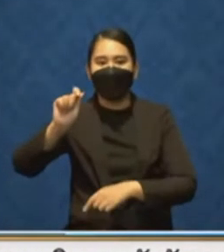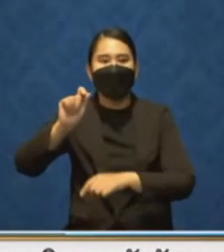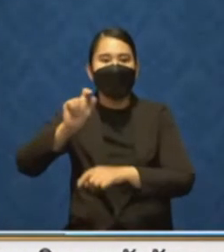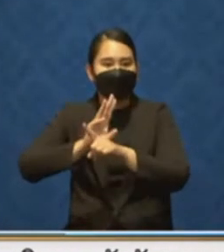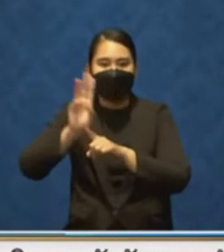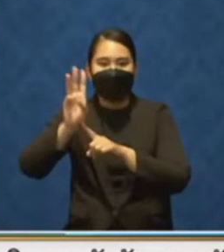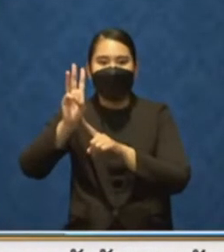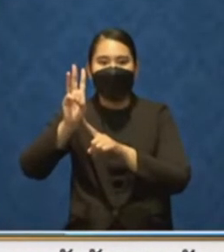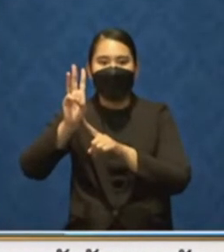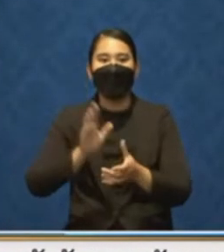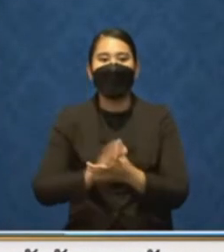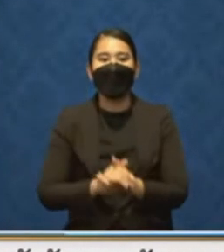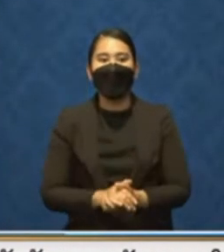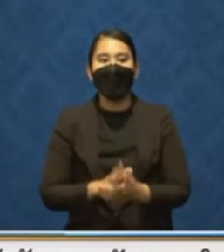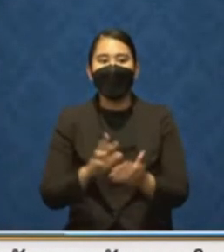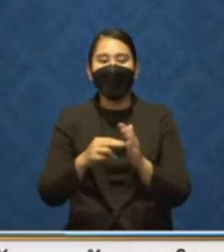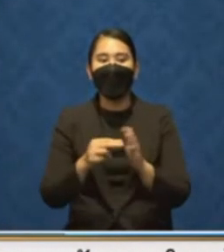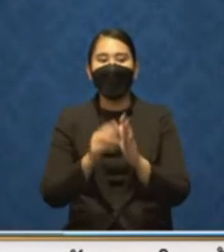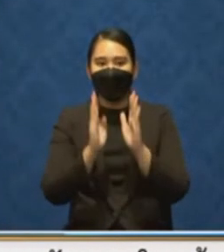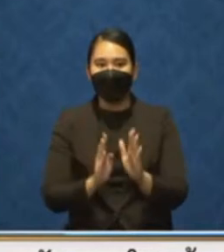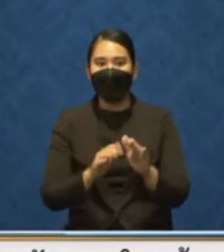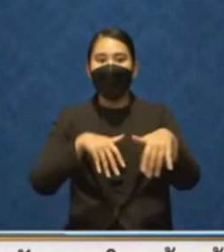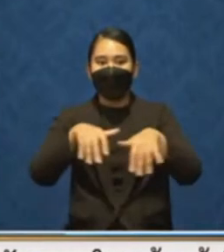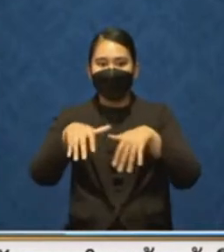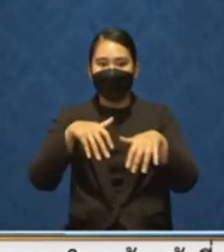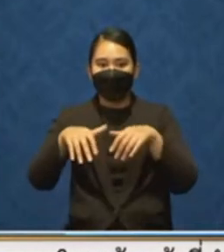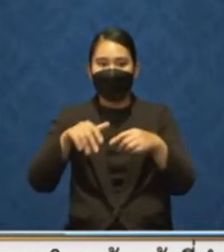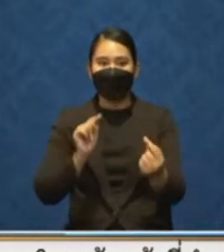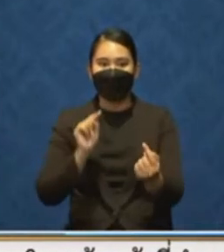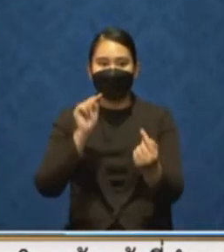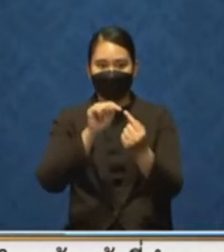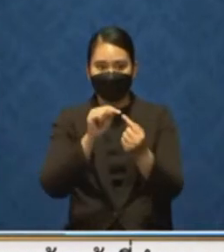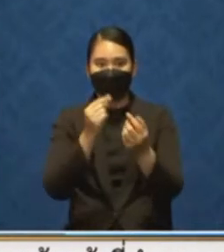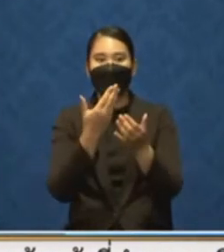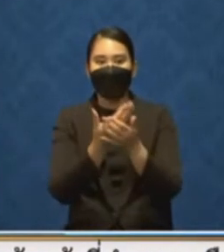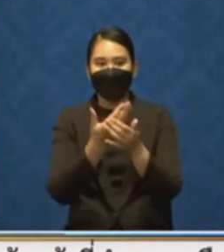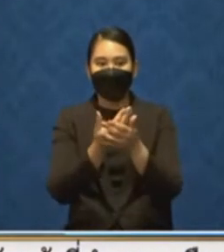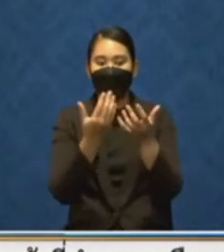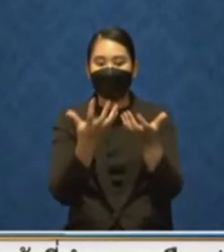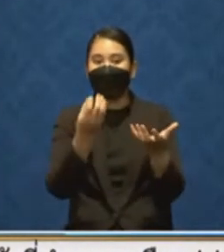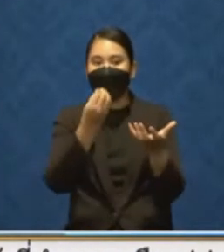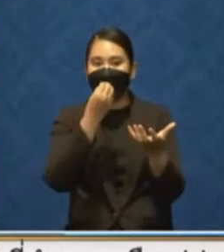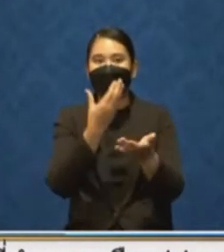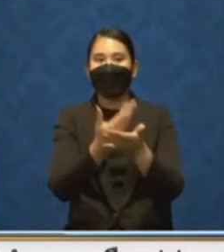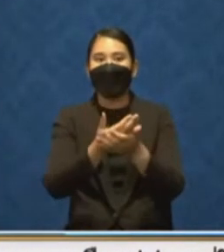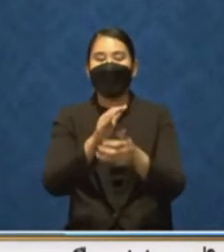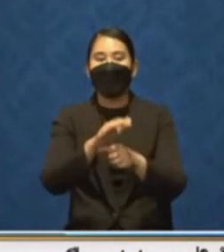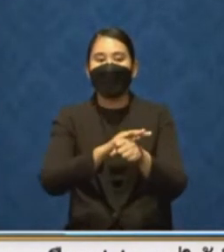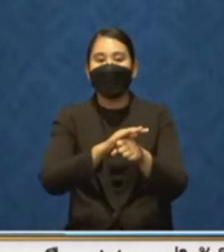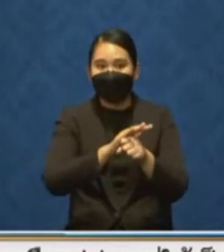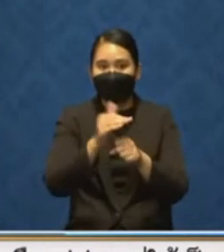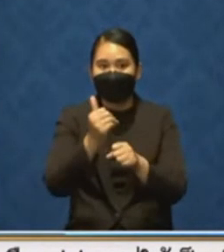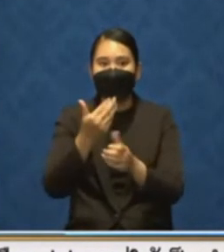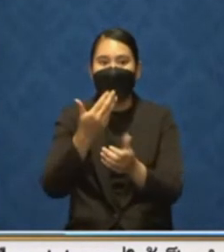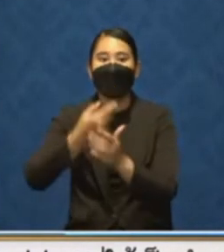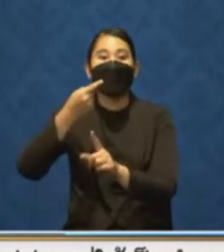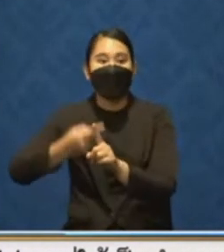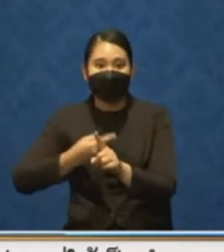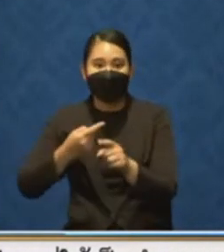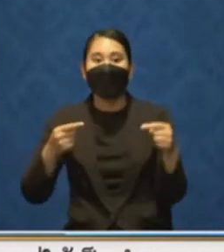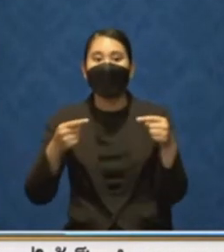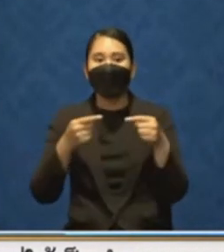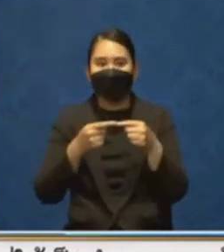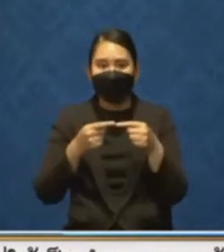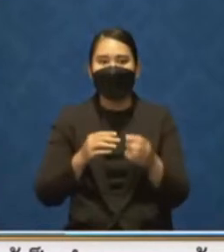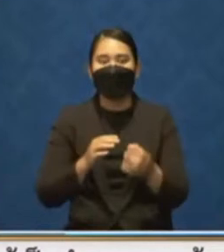นั่นคือประชาชนเข้าถึงอาหารได้ในราคาที่เหมาะสมกับรายได้อุ้ยดีกว่า